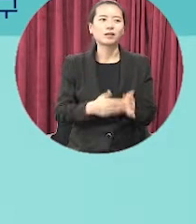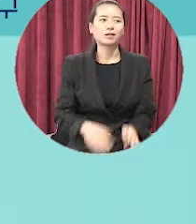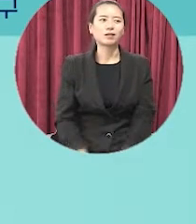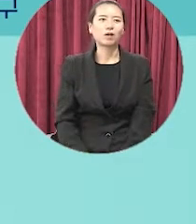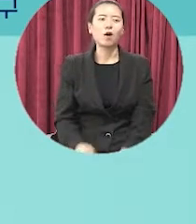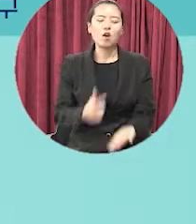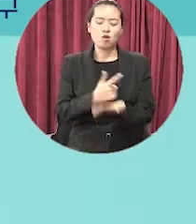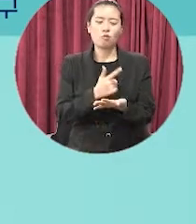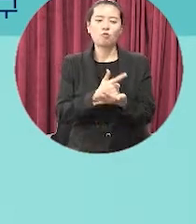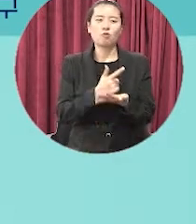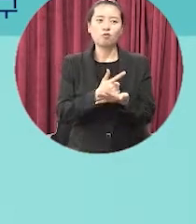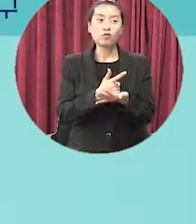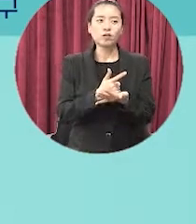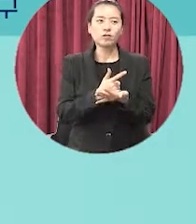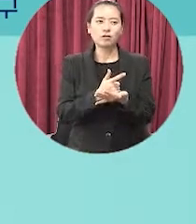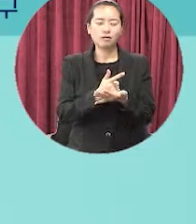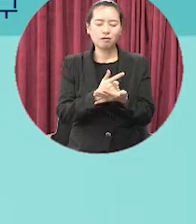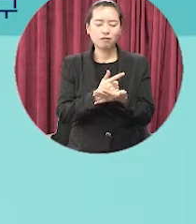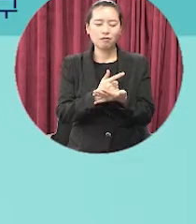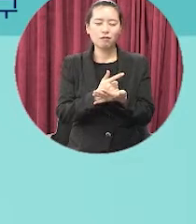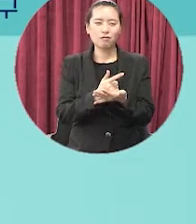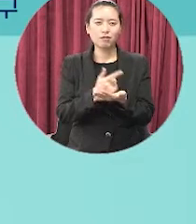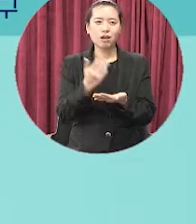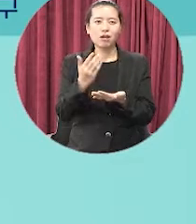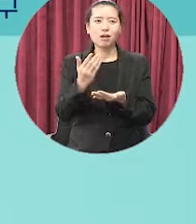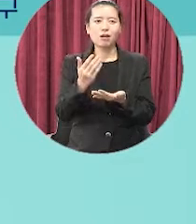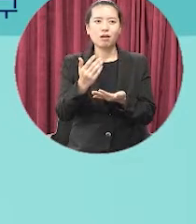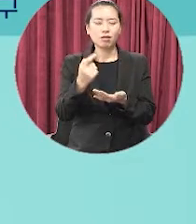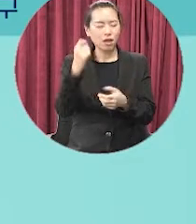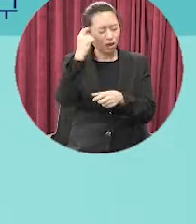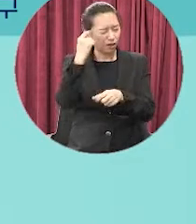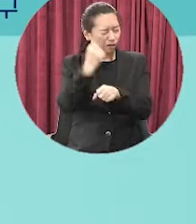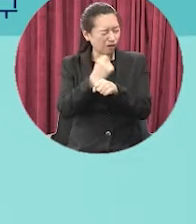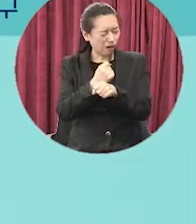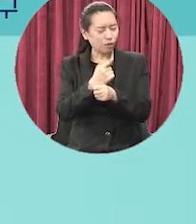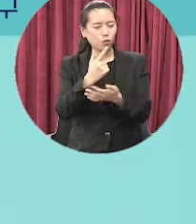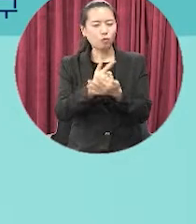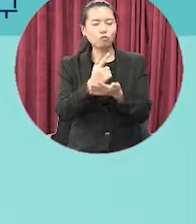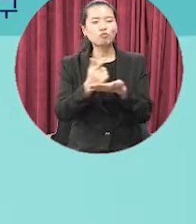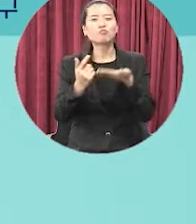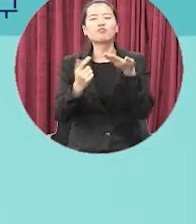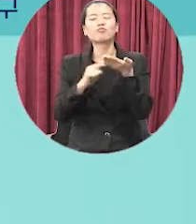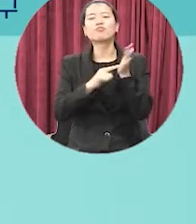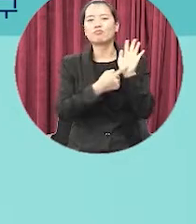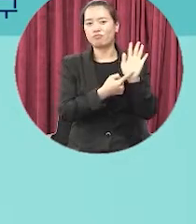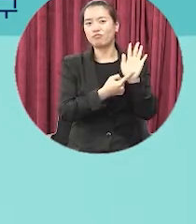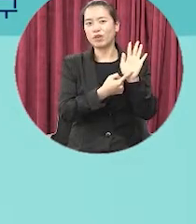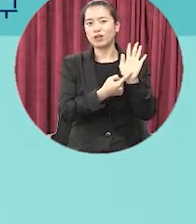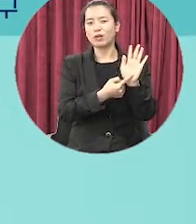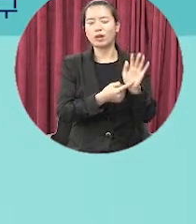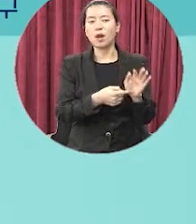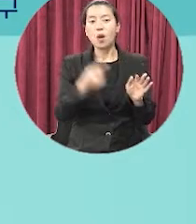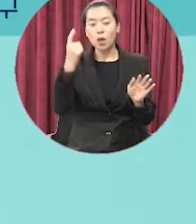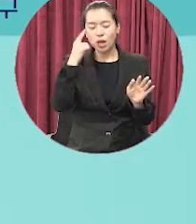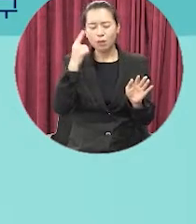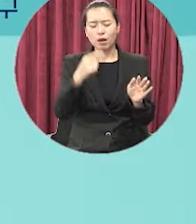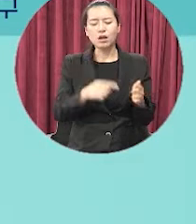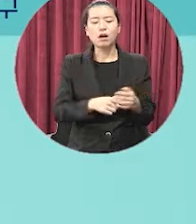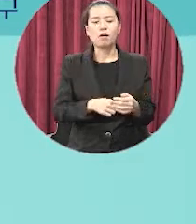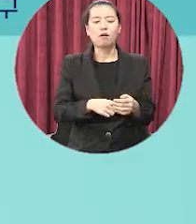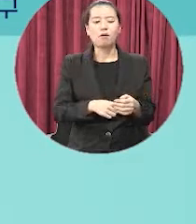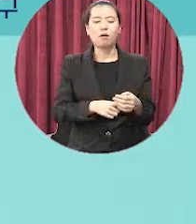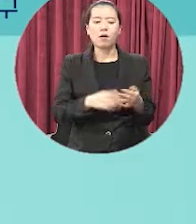시간에 출판을 되고 있습니다 뭐 이런 출판이 사진 중요한 게 아니고 아까 말씀드린 것처럼 이건 중요한 의사결정을 맺을 수 있는 중요한